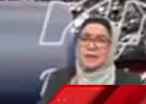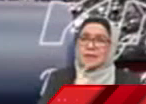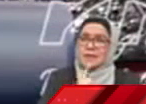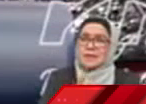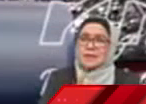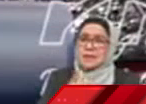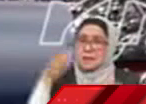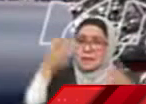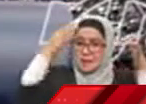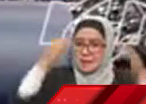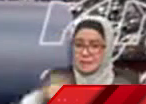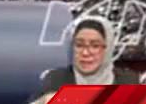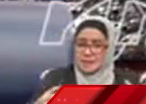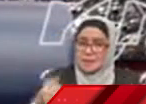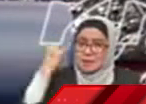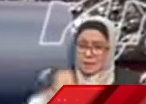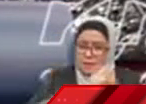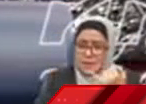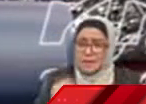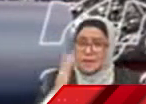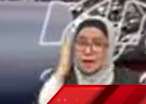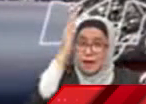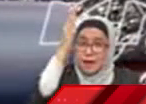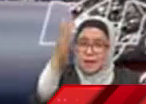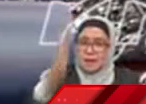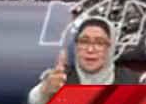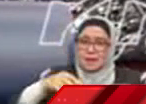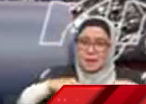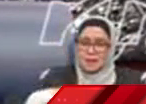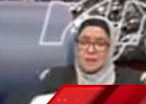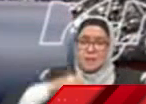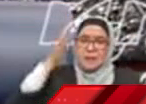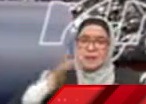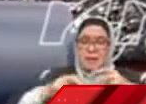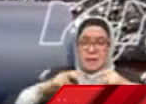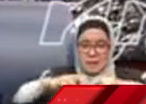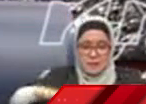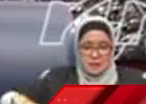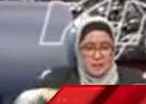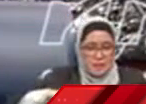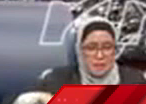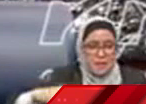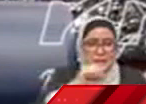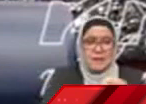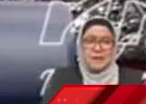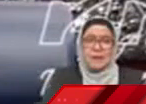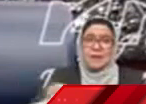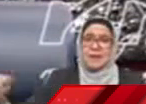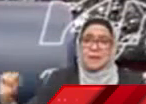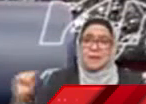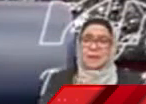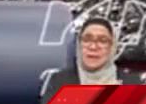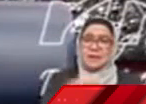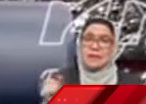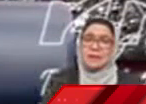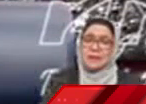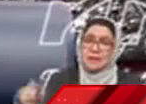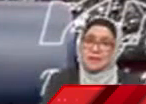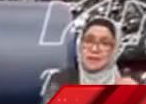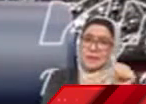orang Pulau ciuman baru hanya akan dipertimbangkan apabila kajian adsb telah disiapkan dan